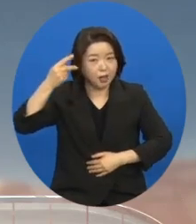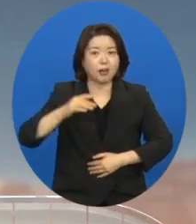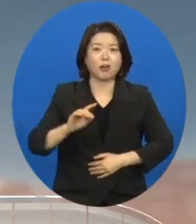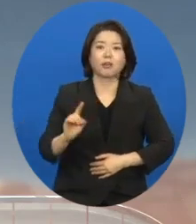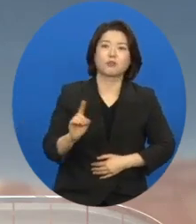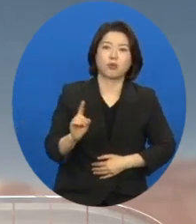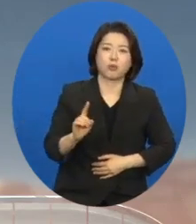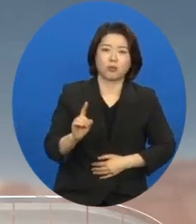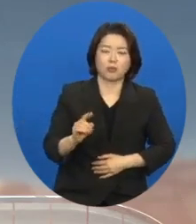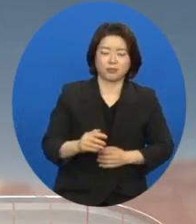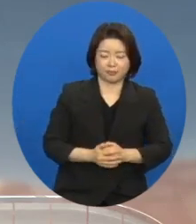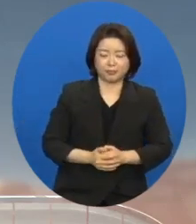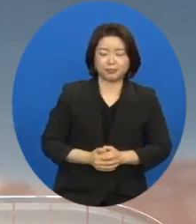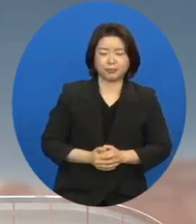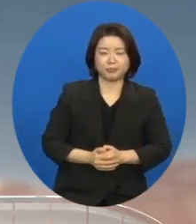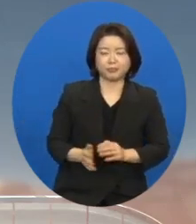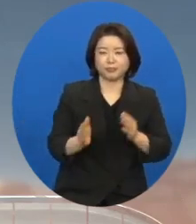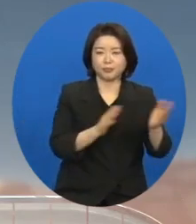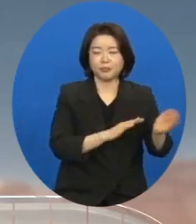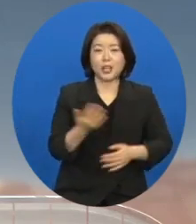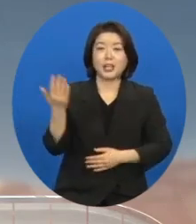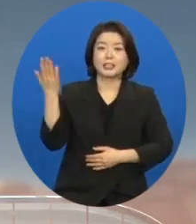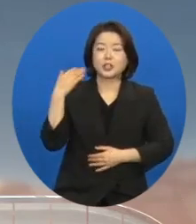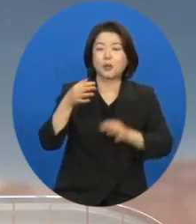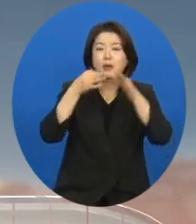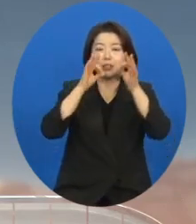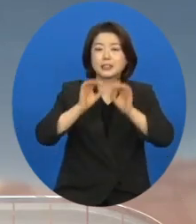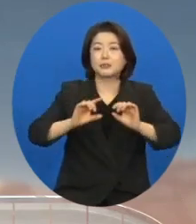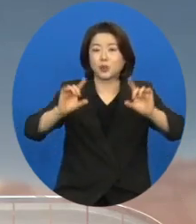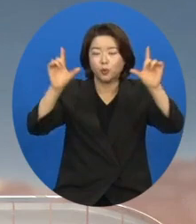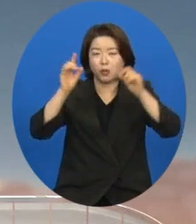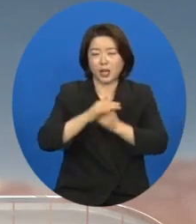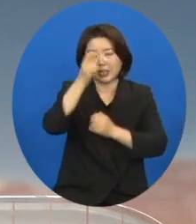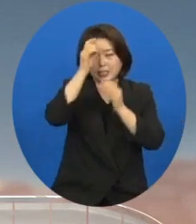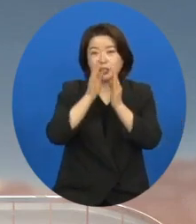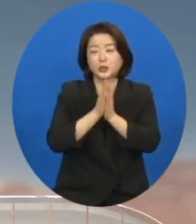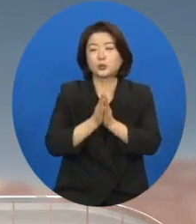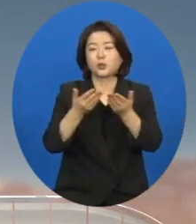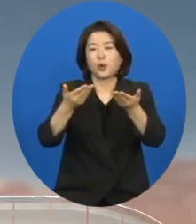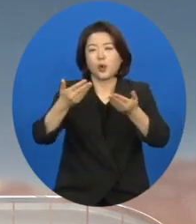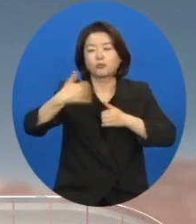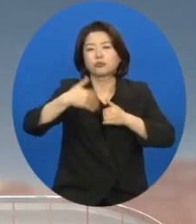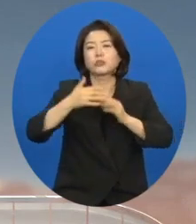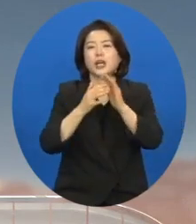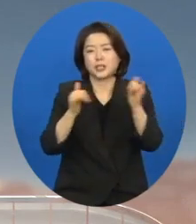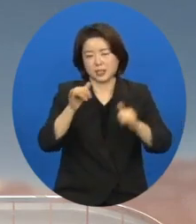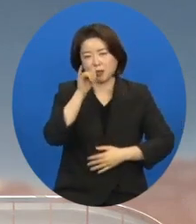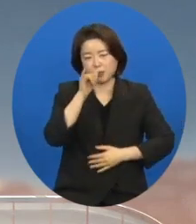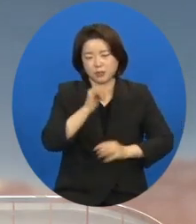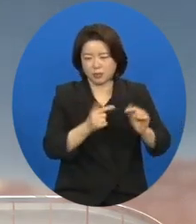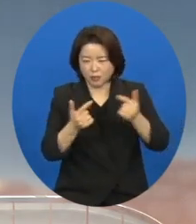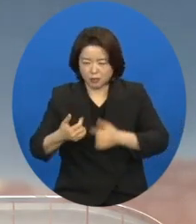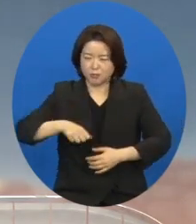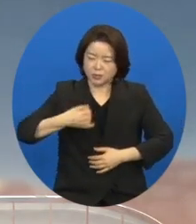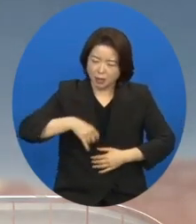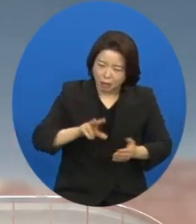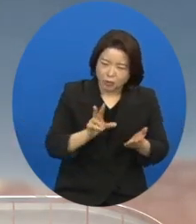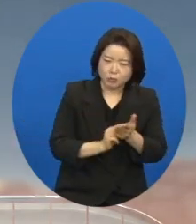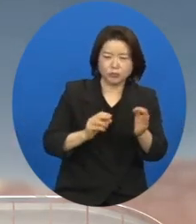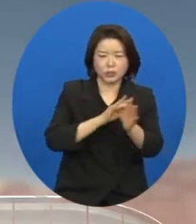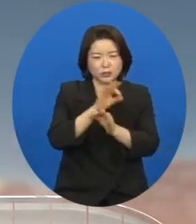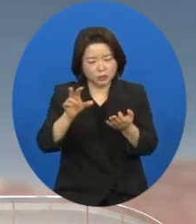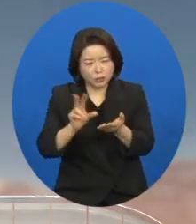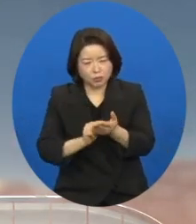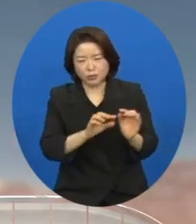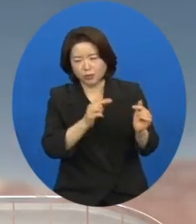지난 금요일에 어떤 분이 기도 요청을 해오셨어요. 자녀의 문제, 재정의 문제, 여러 가지 문제가 참 많아서 들어도 참